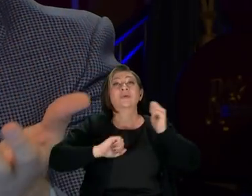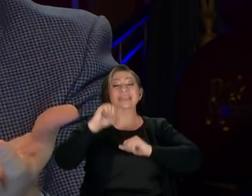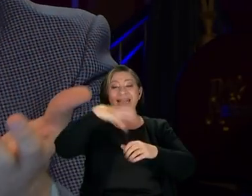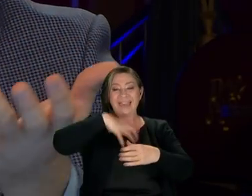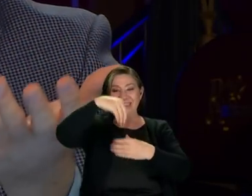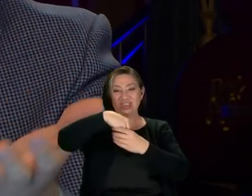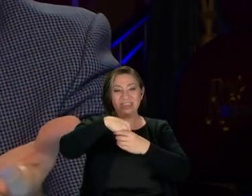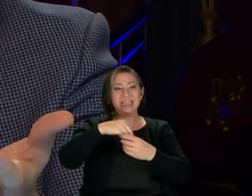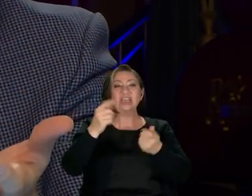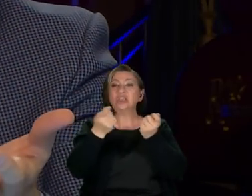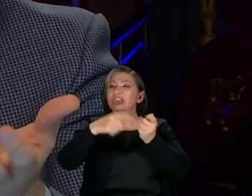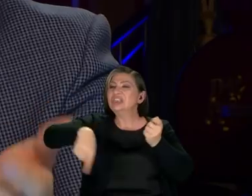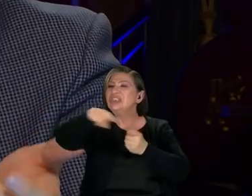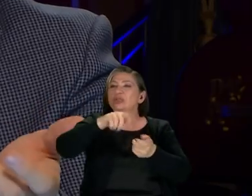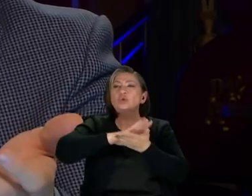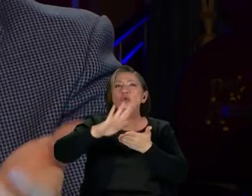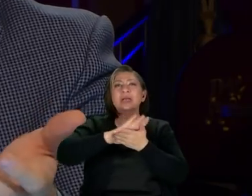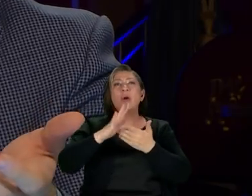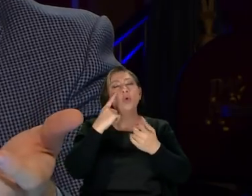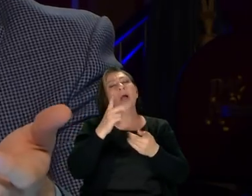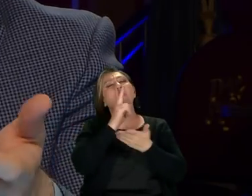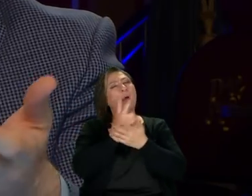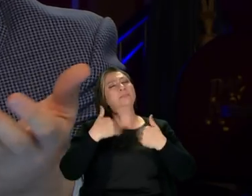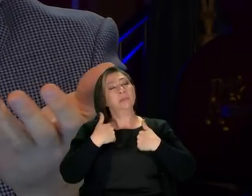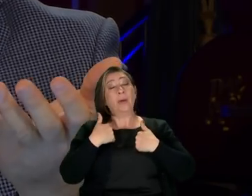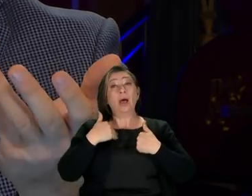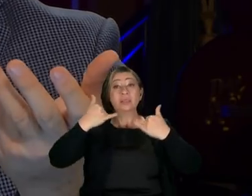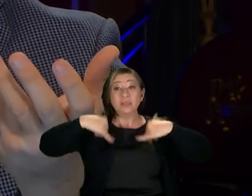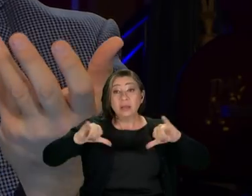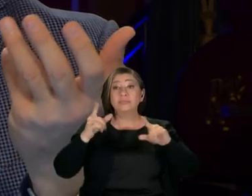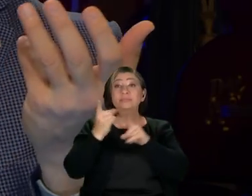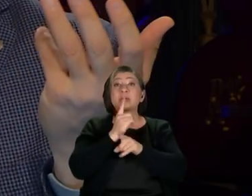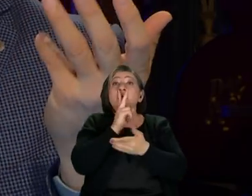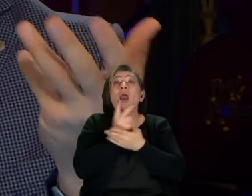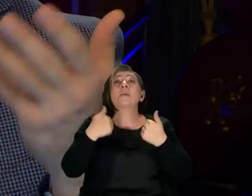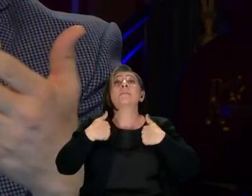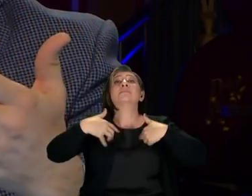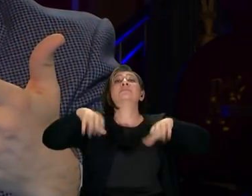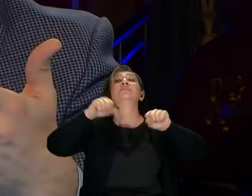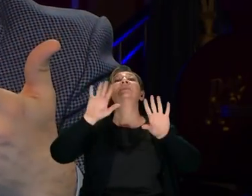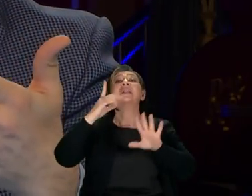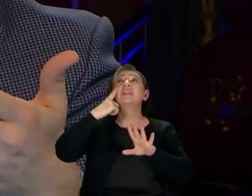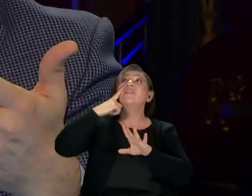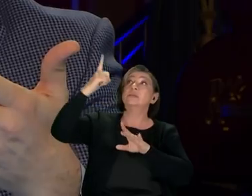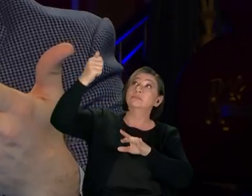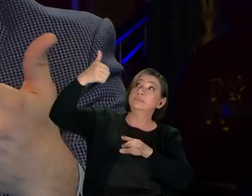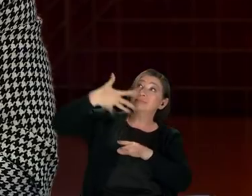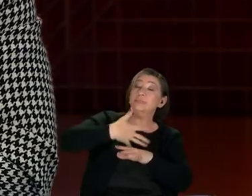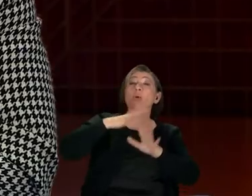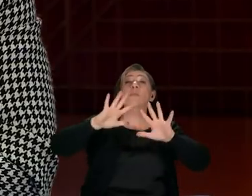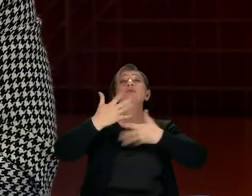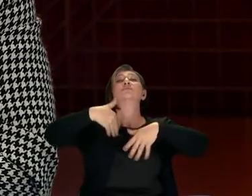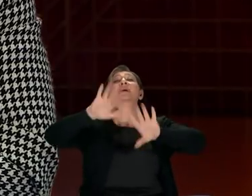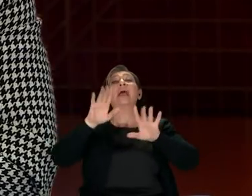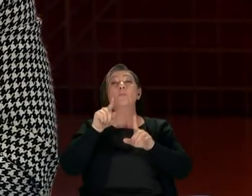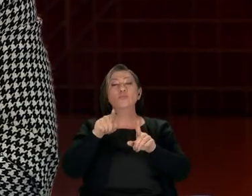kendi içiyle, iş düzenine ilgili durumu. O nedenle yani burada devletin hiyerarşisini bozmadan bu